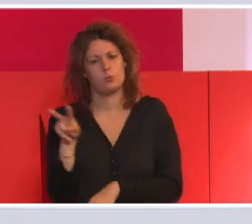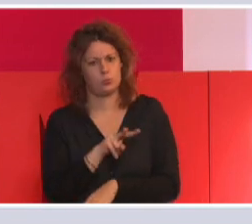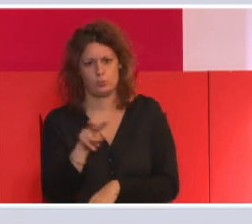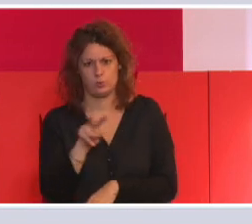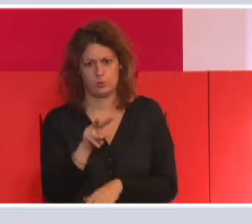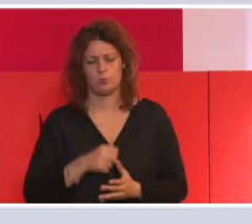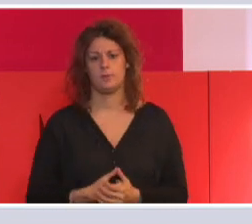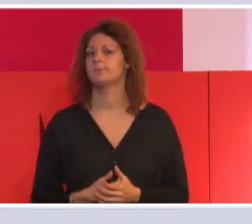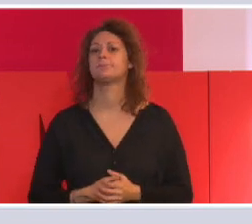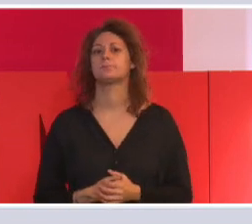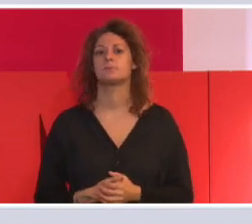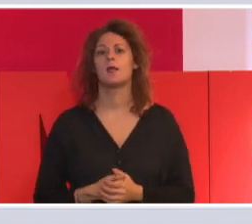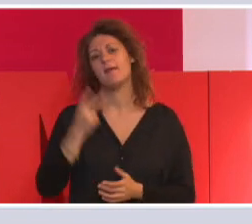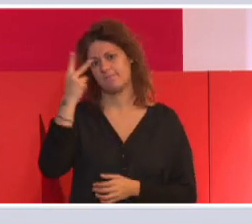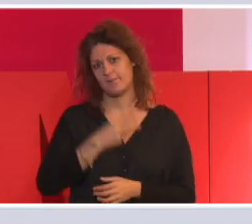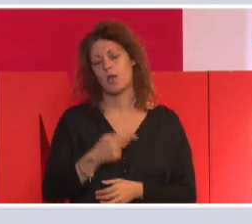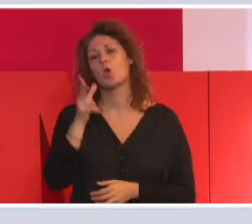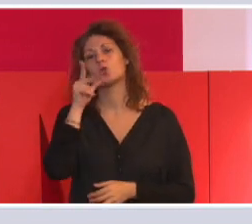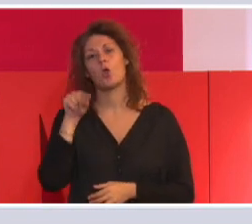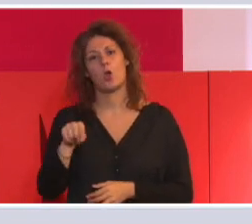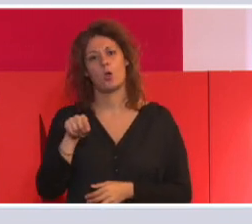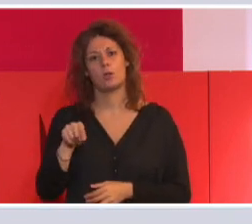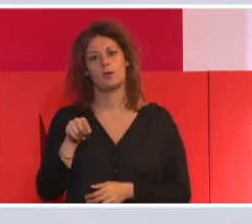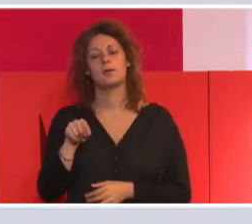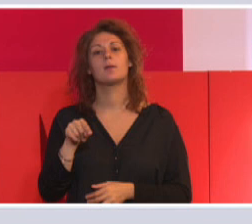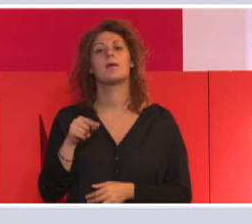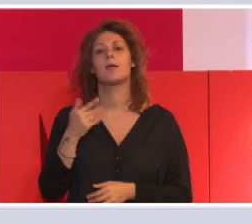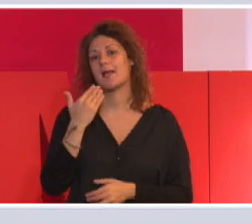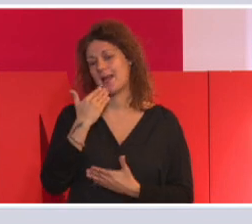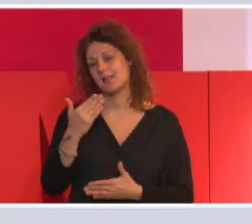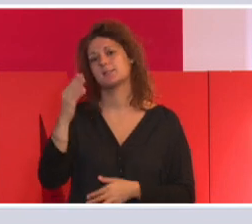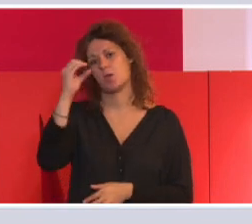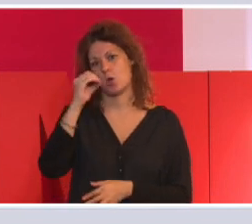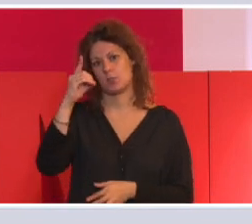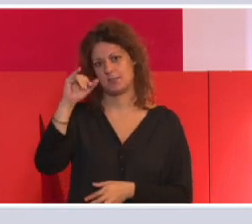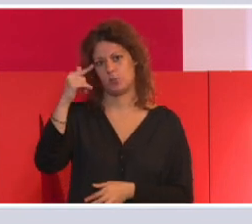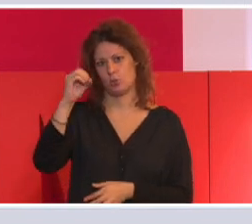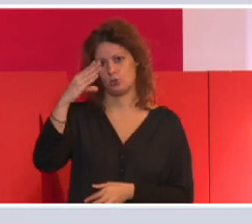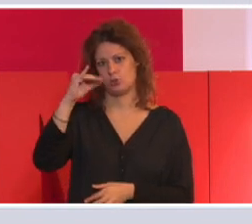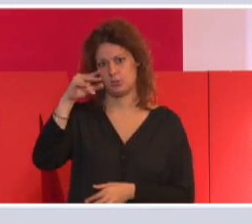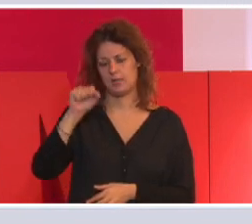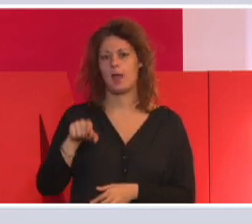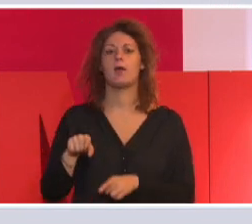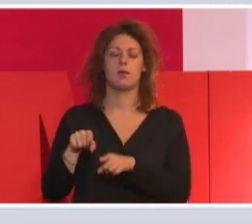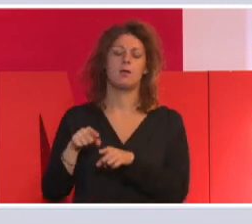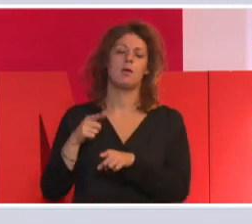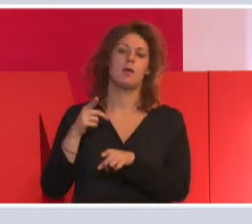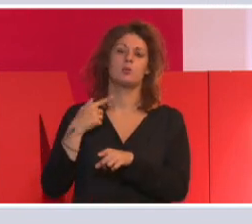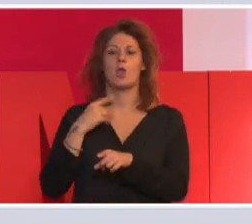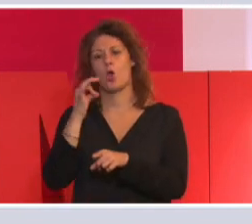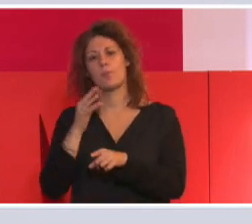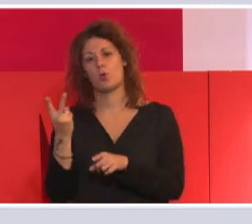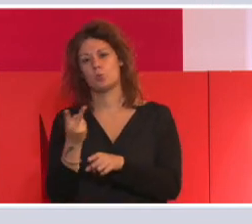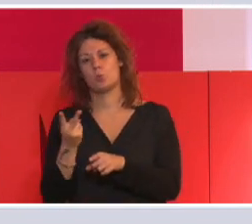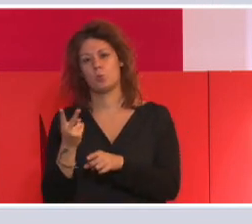per le donne grazie poi agli estrogeni diciamo l'effetto dell'ossitocina eli citato un modo in entrambi i sessi il